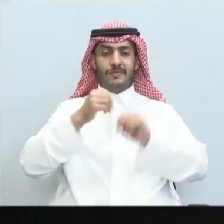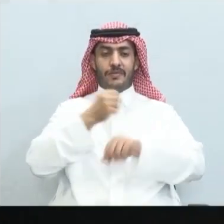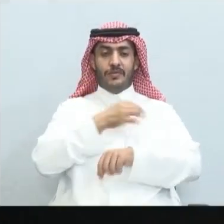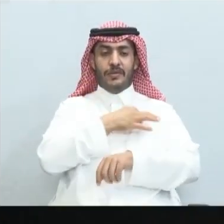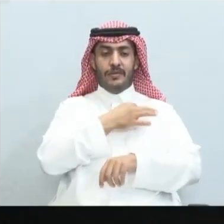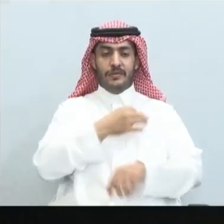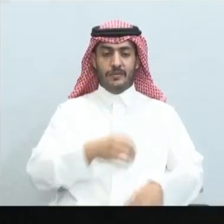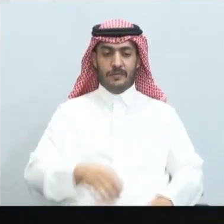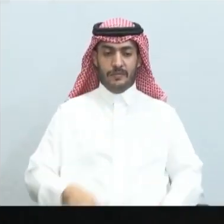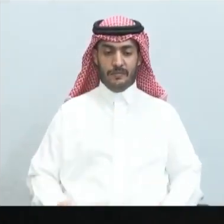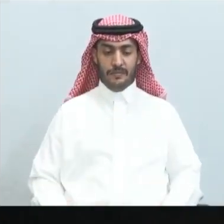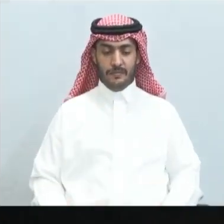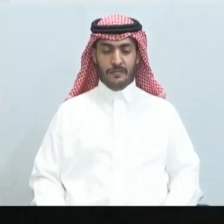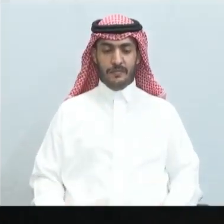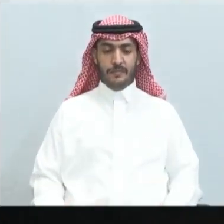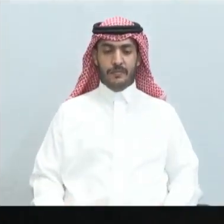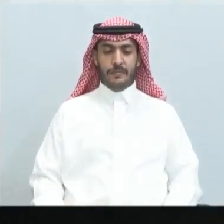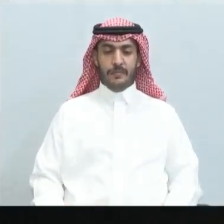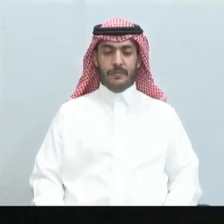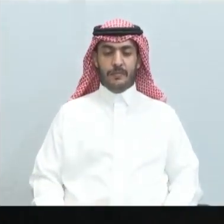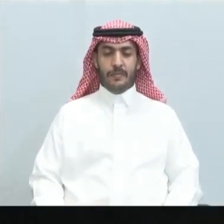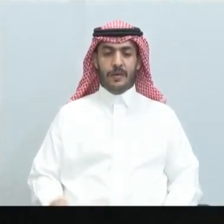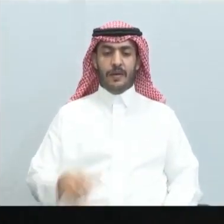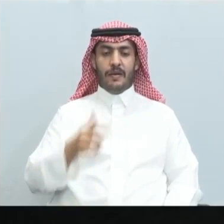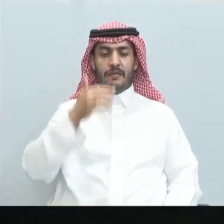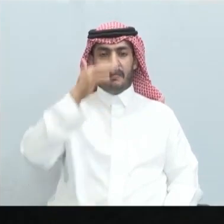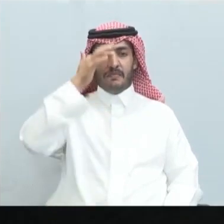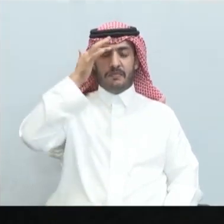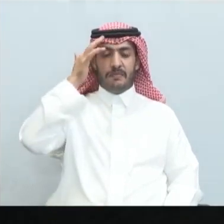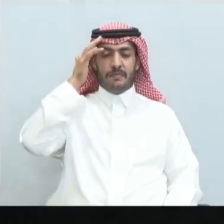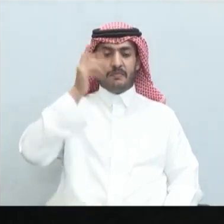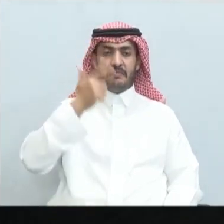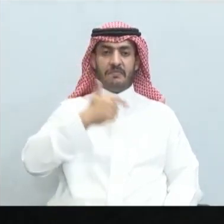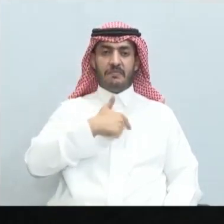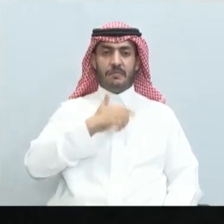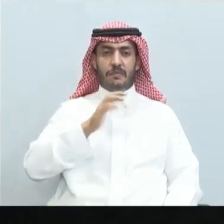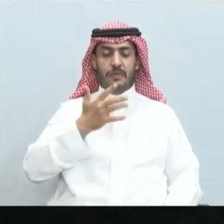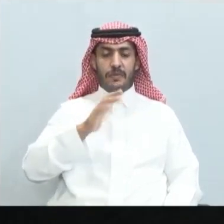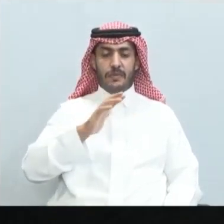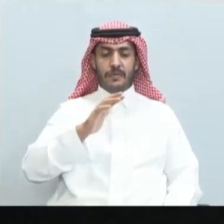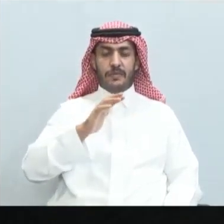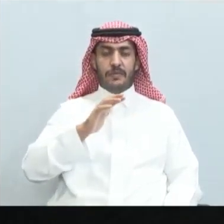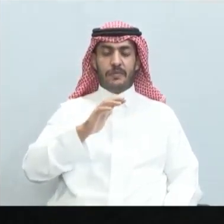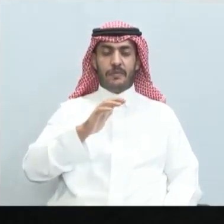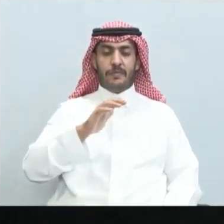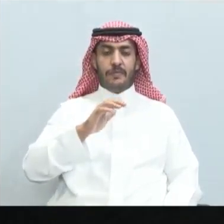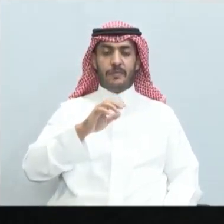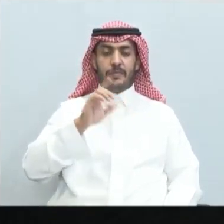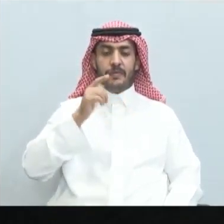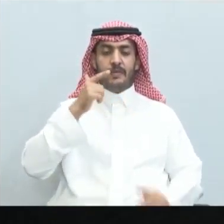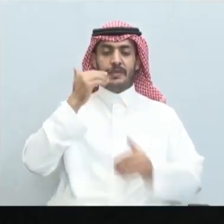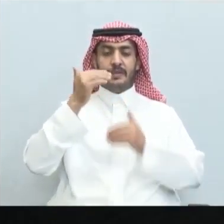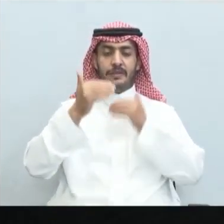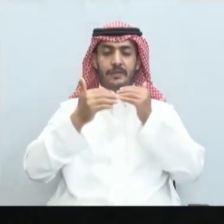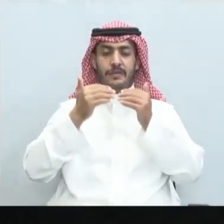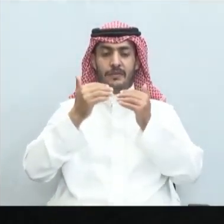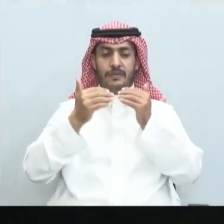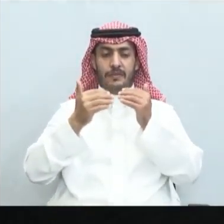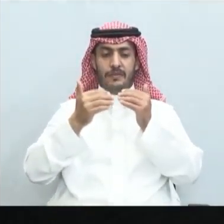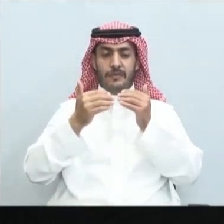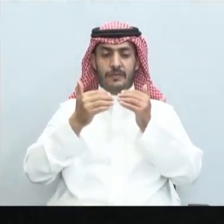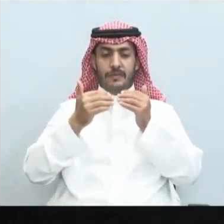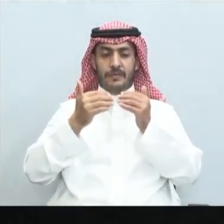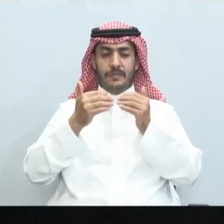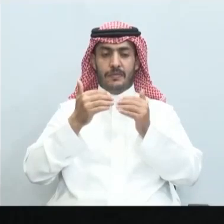لا الفرضيه احتمال توقع ولازال في طور انه